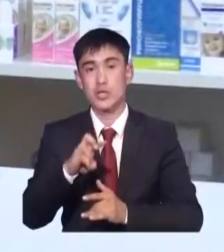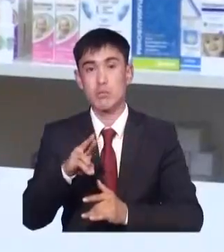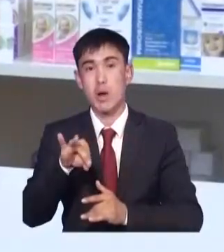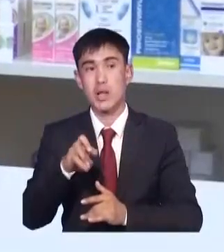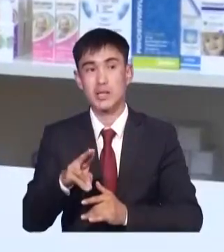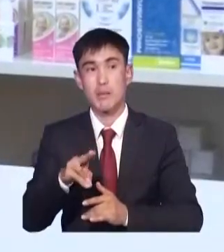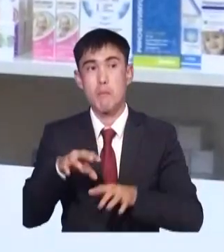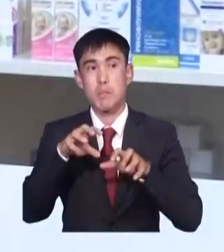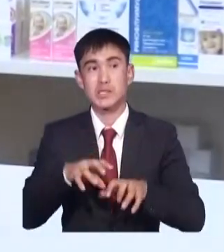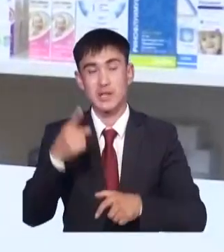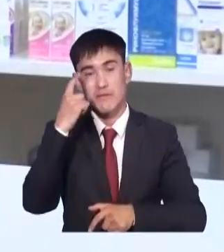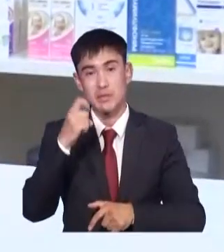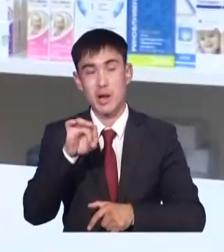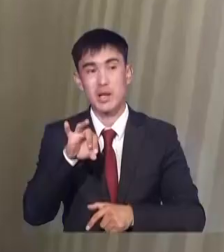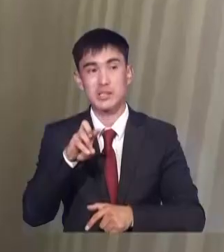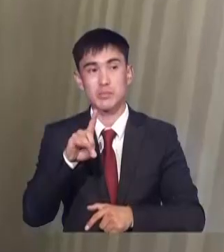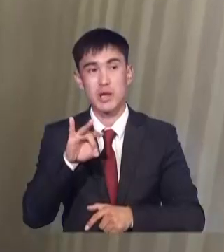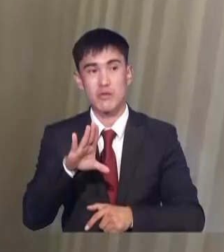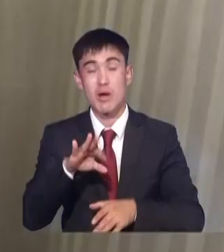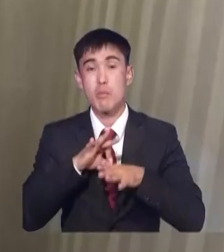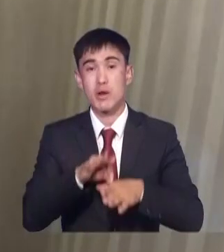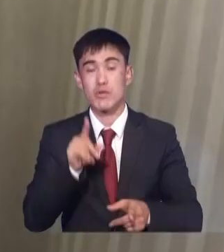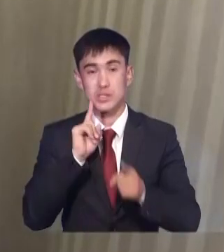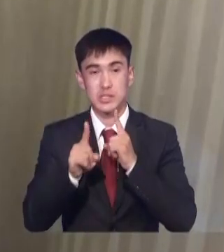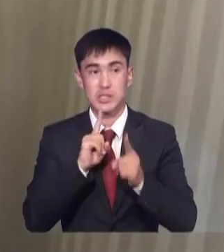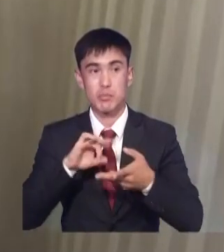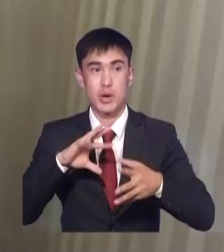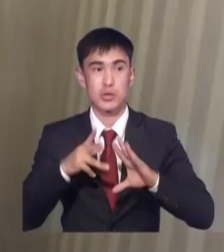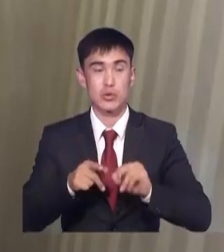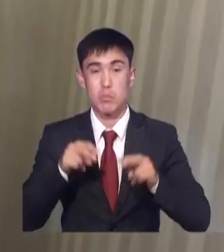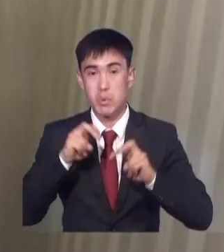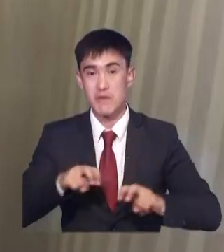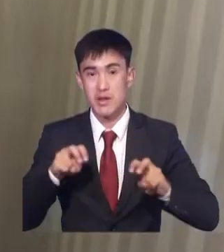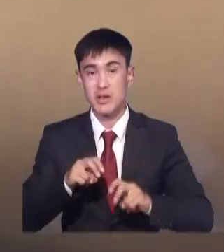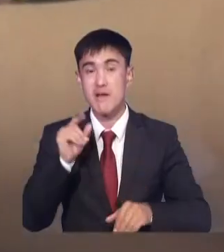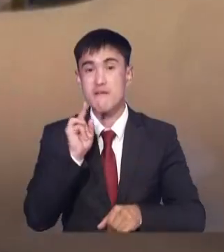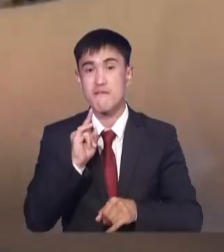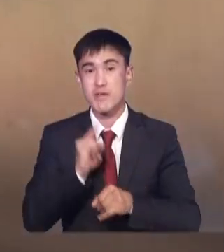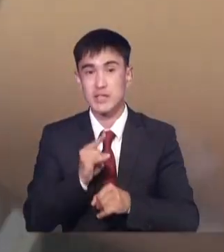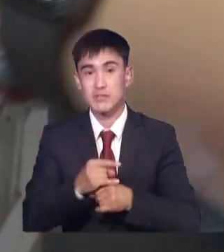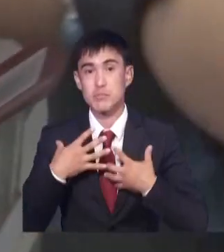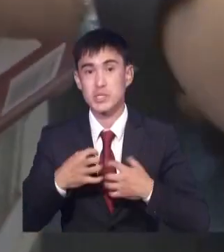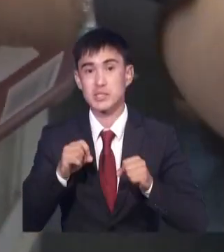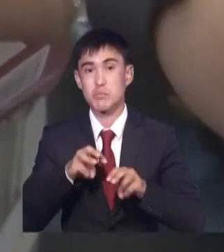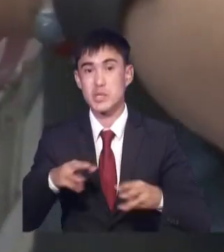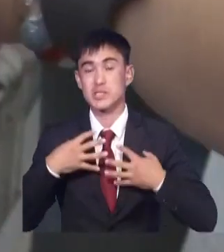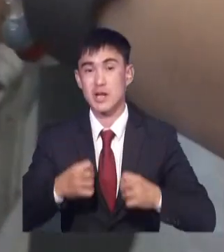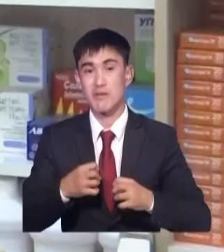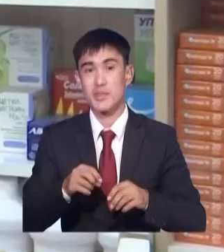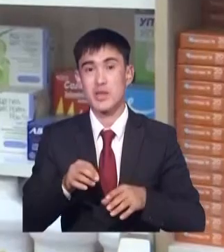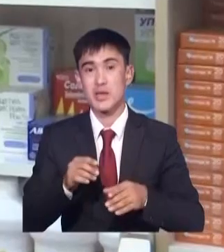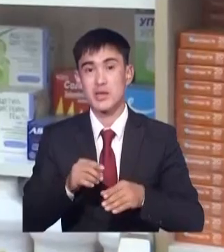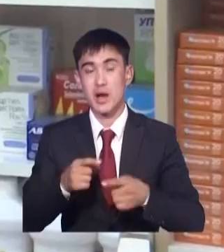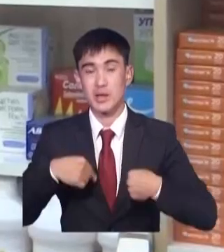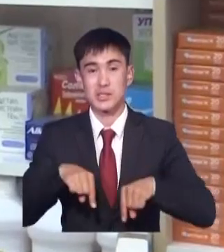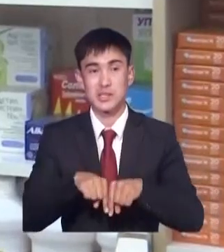палаты, председатель ведомства Алихан Смаилов провел заседание по итогам проверки эффективности Минздрава и его подведомственных